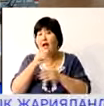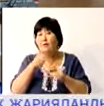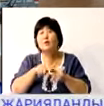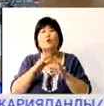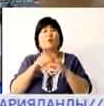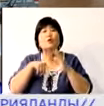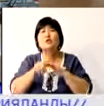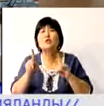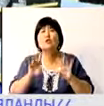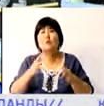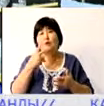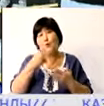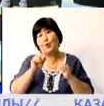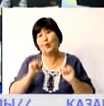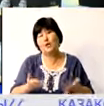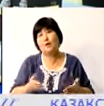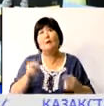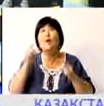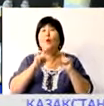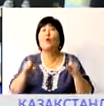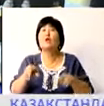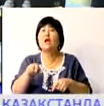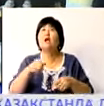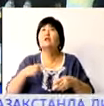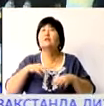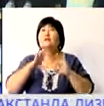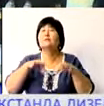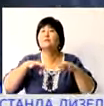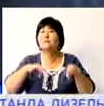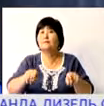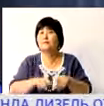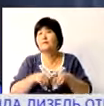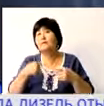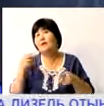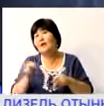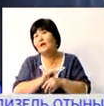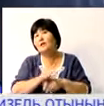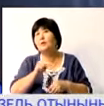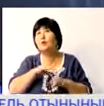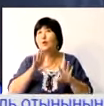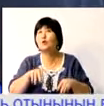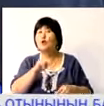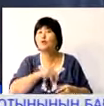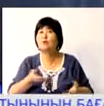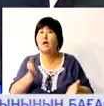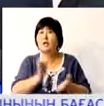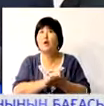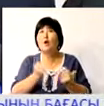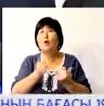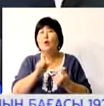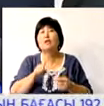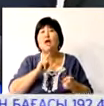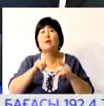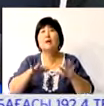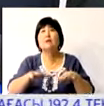болып жатқанын көре аласыз. Оқу орны базасындағы шеберхана және автокөлікке техникалық қызмет көрсету орталығының жұмысымен танысқан қонақтар